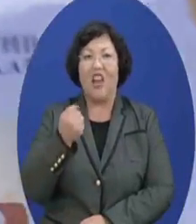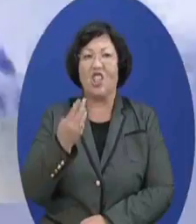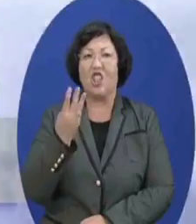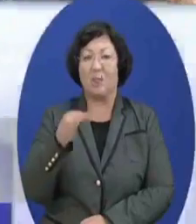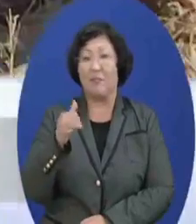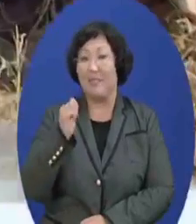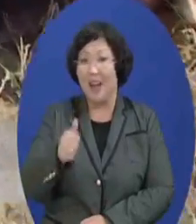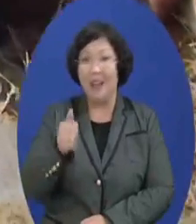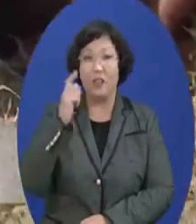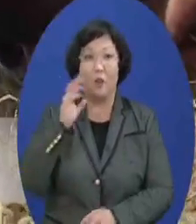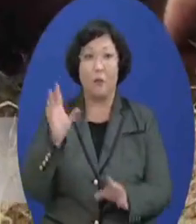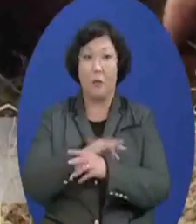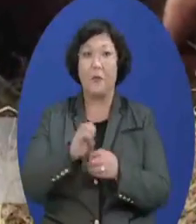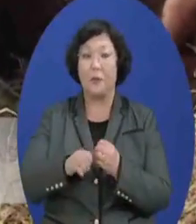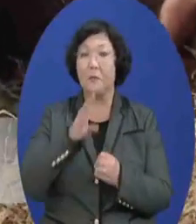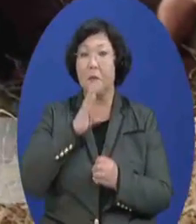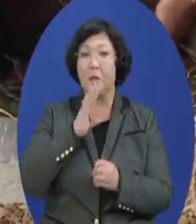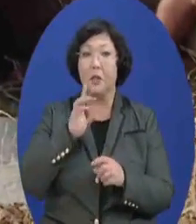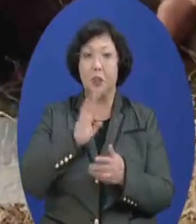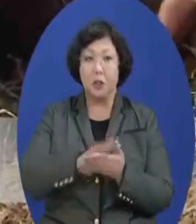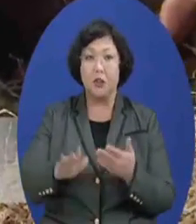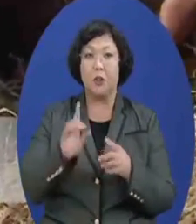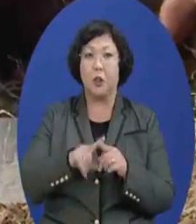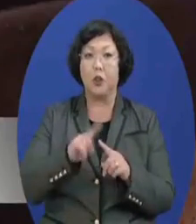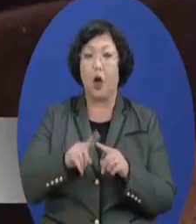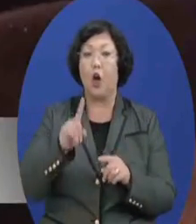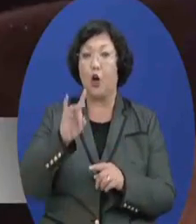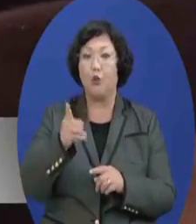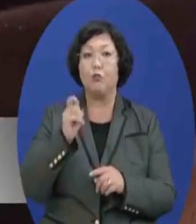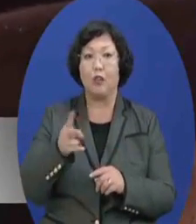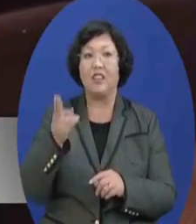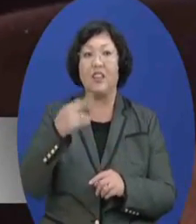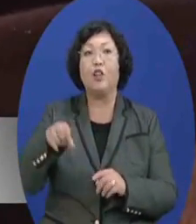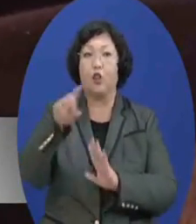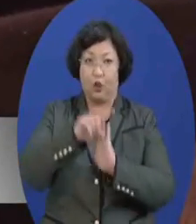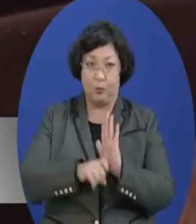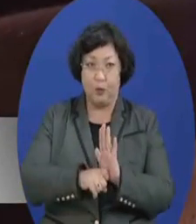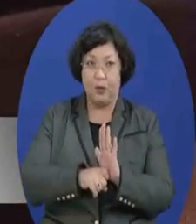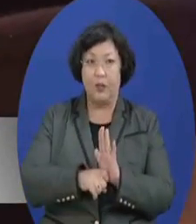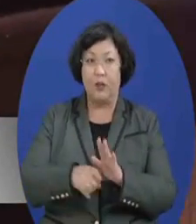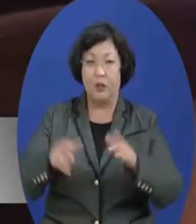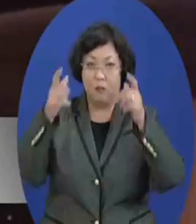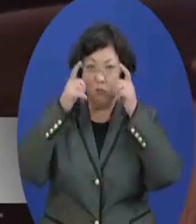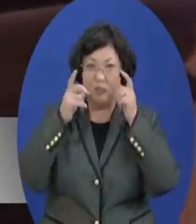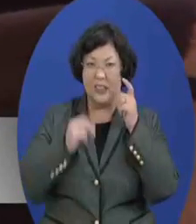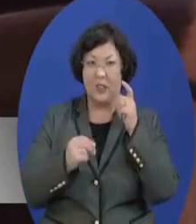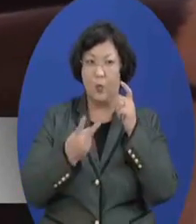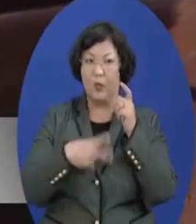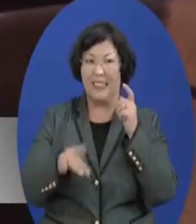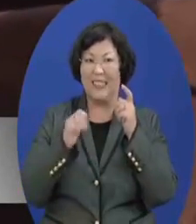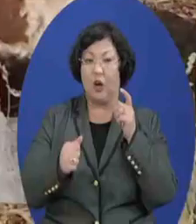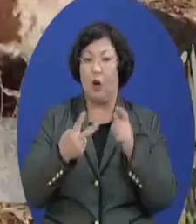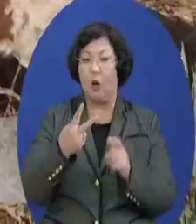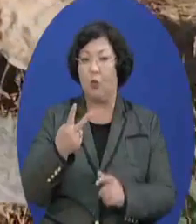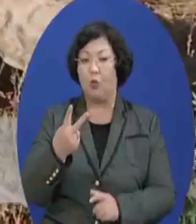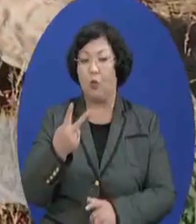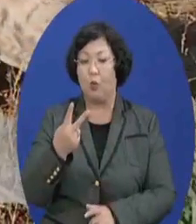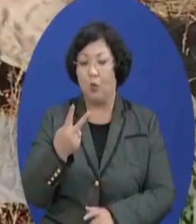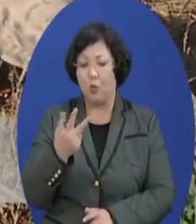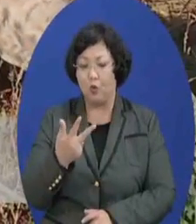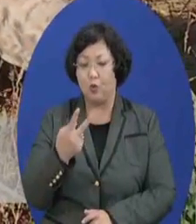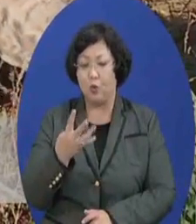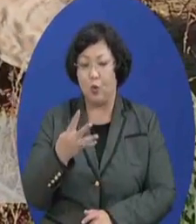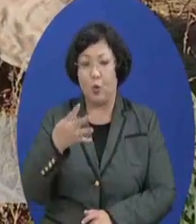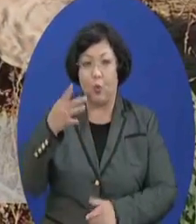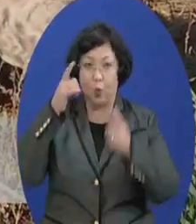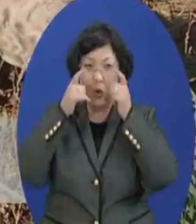Улсын хурлын гишүүний санаачилсан шинэ хөдөө хөвсгөл дэд хөтөлбөрийн хүрээнд шилмэл үйлдвэрийн нийт 234 толгой үхрийг намрын